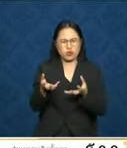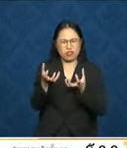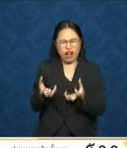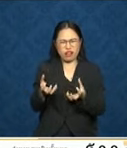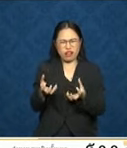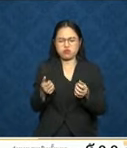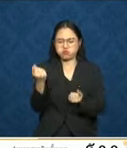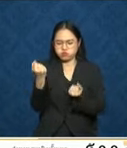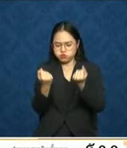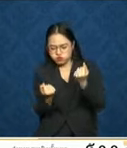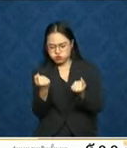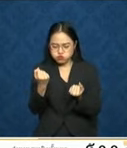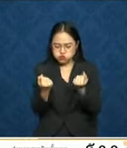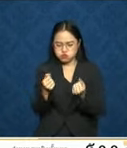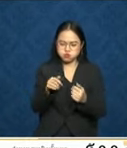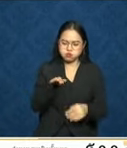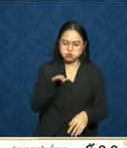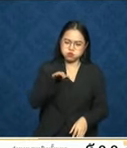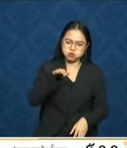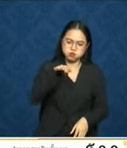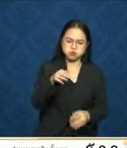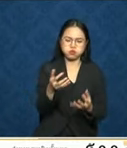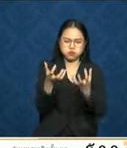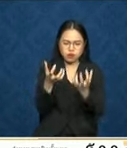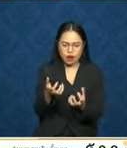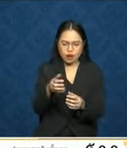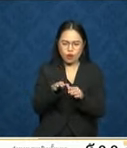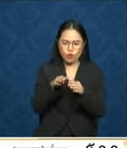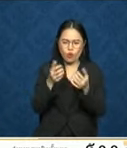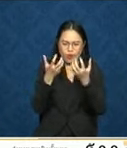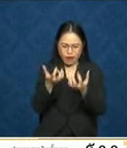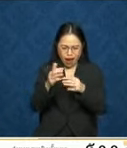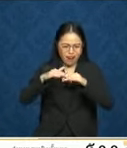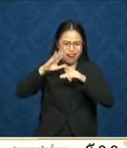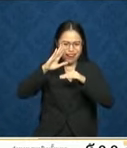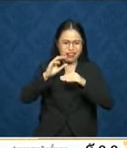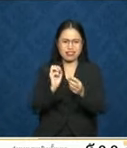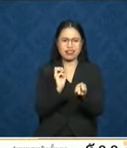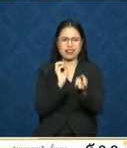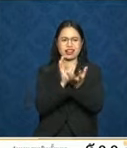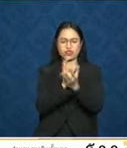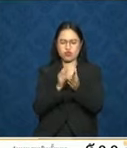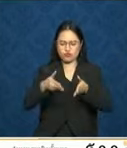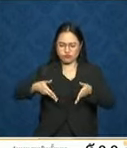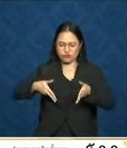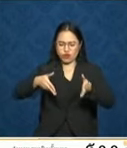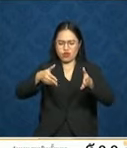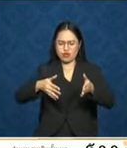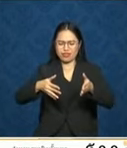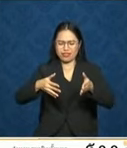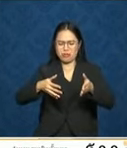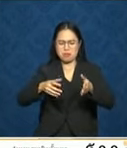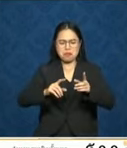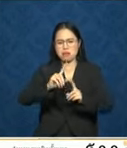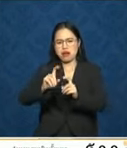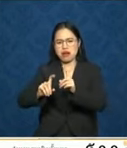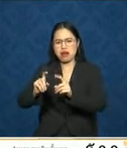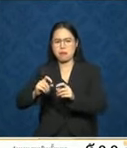นี้ขับผ่านไปมามีการบรรทุกน้ำหนักเกินแล้วทำให้ถนนเสียหายชาวบ้านที่ได้รับการ